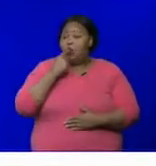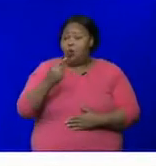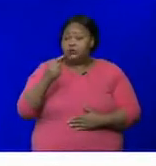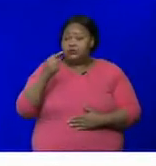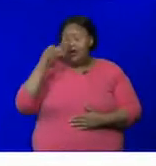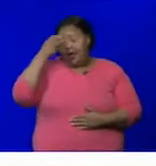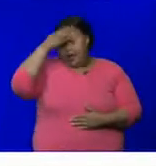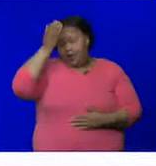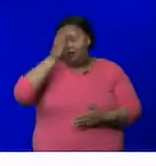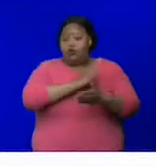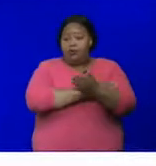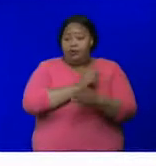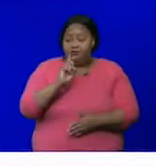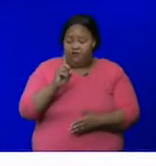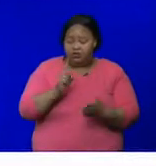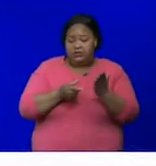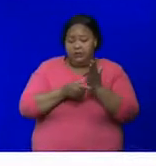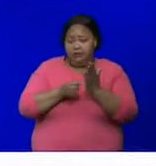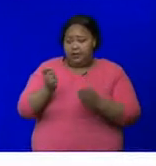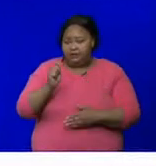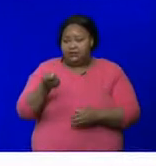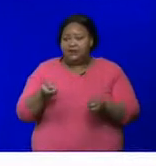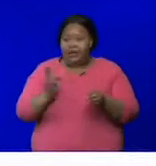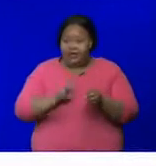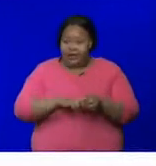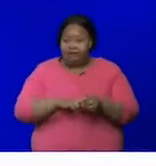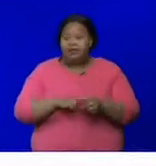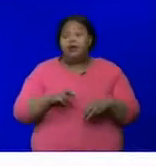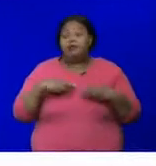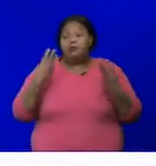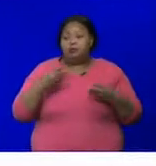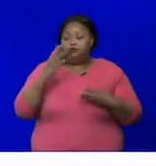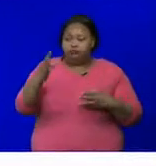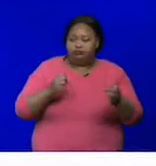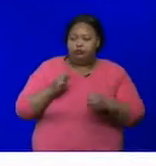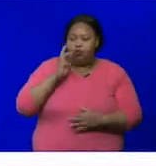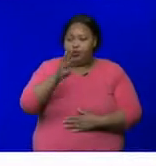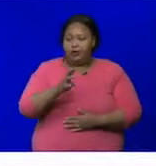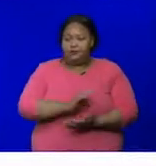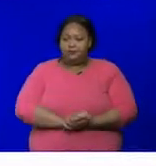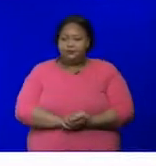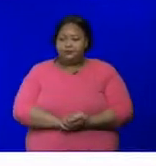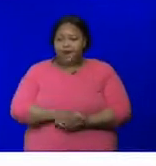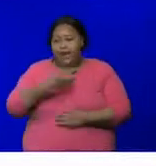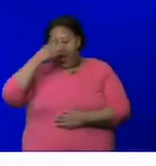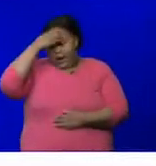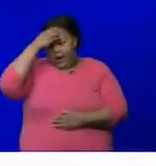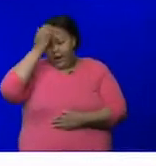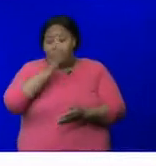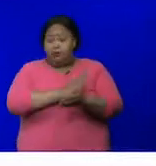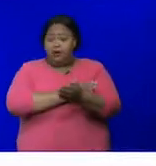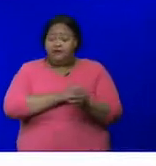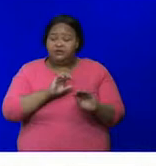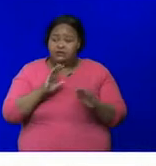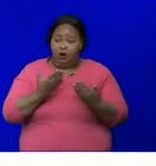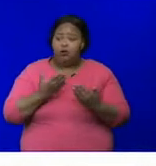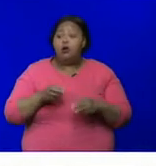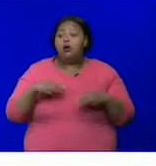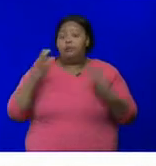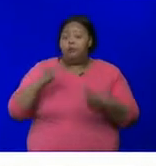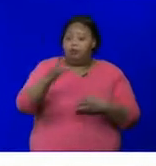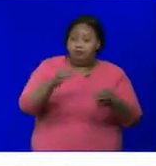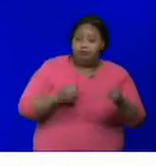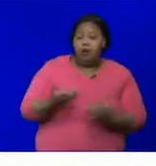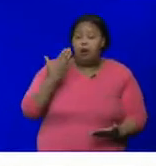Uhulumende uzuza ngalokuthi nasekwentiwa lo msebenzi eMaswati athola umsebenzi. Once nje kwathiwa la sekuyaqala kuyembiwa